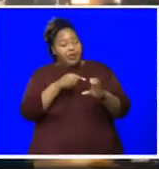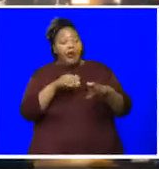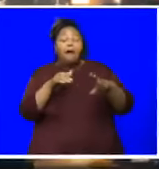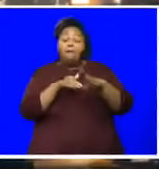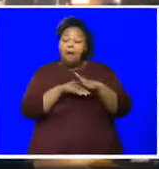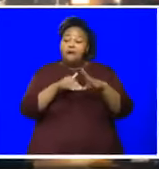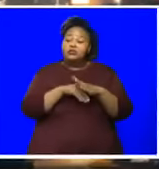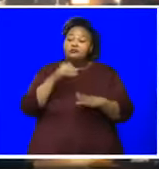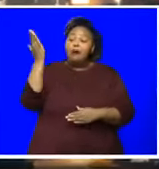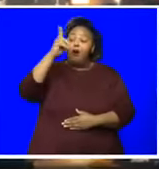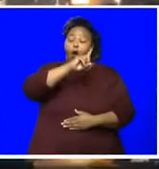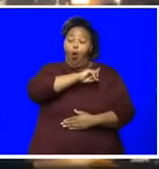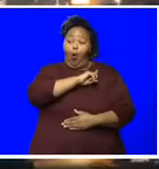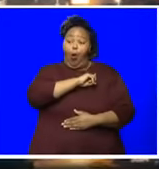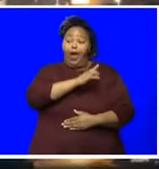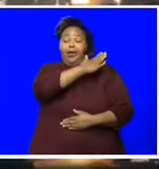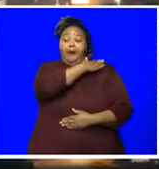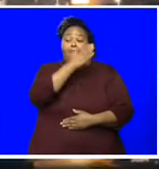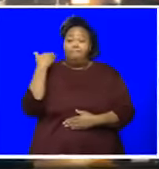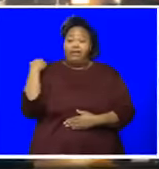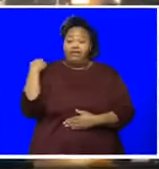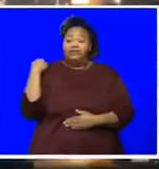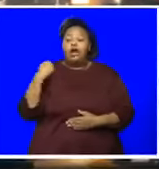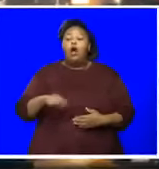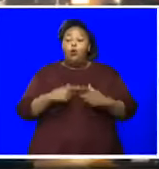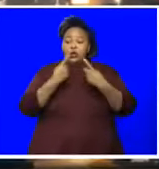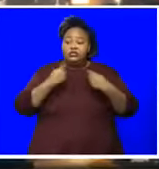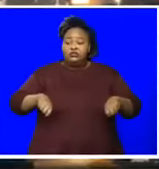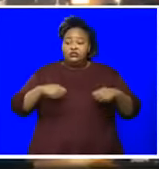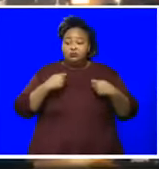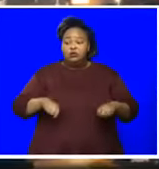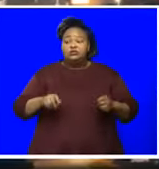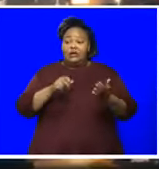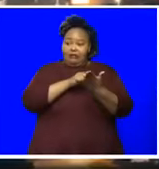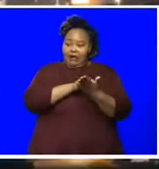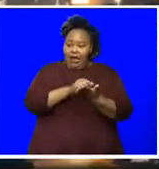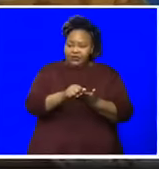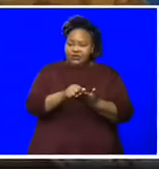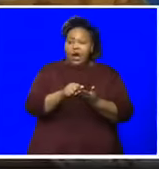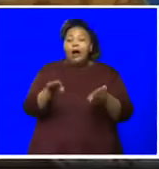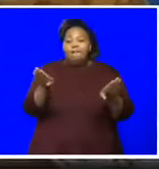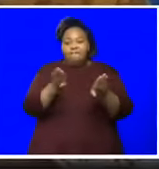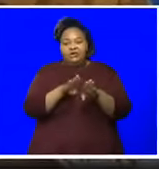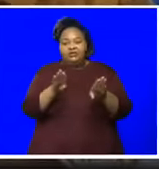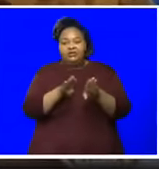yalelitiko Harris Bulunga ivala umhlangano walelikomiti kanye nalelitiko.